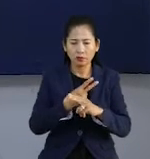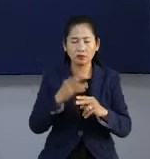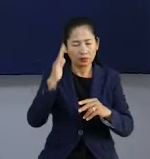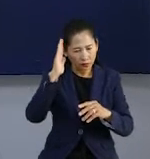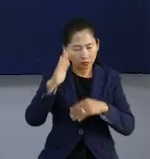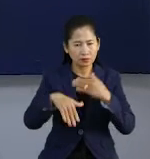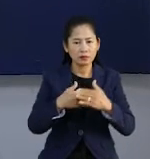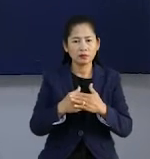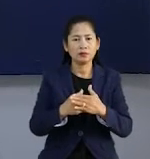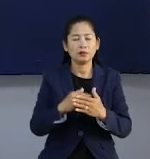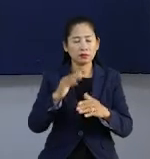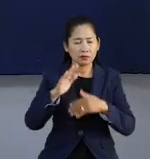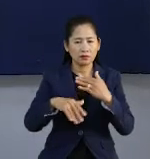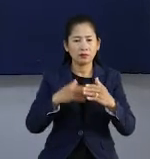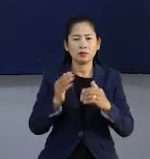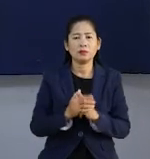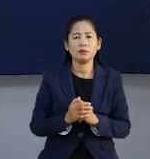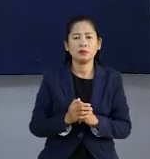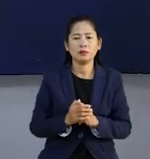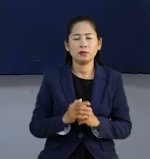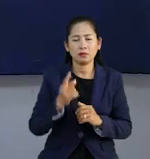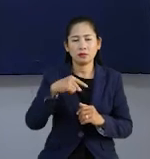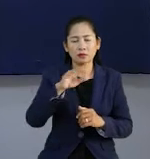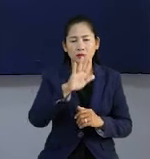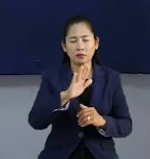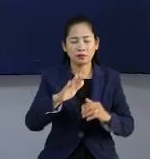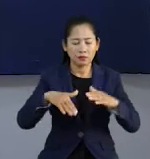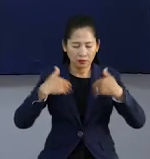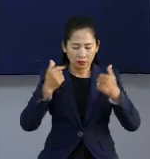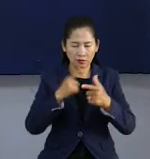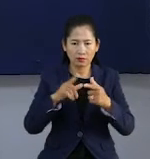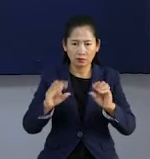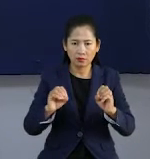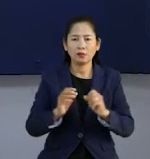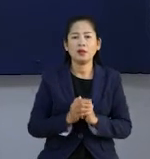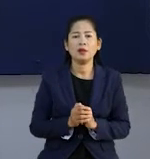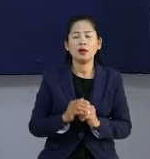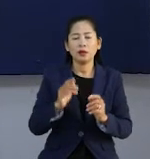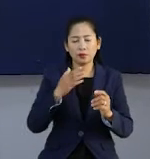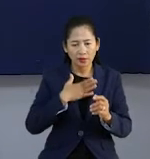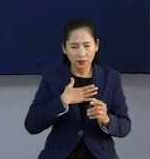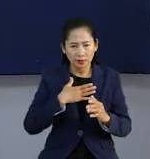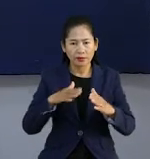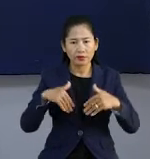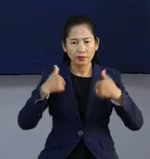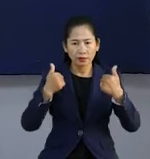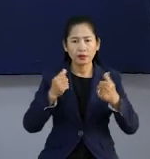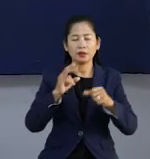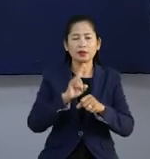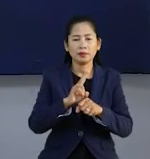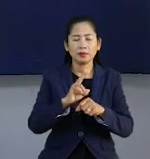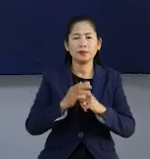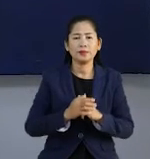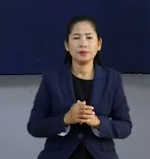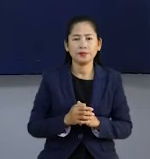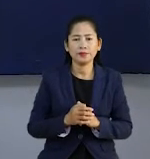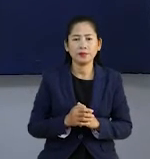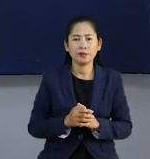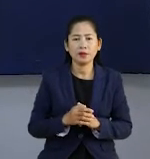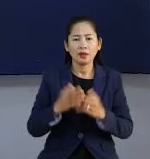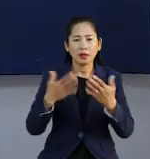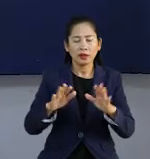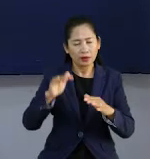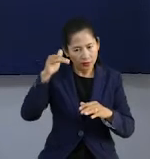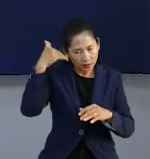សួស្ដីកូនកូនសិស្សានុសិស្សទាំងអស់គ្នាតើកូនសុខសប្បាយដែរឬទេចំណែកលោកគ្រូសុខសប្បាយជាធម្មតាទេ